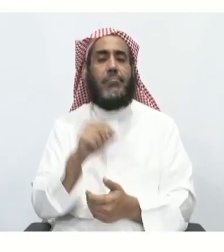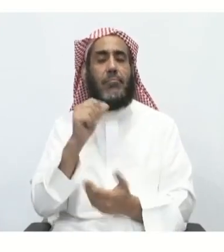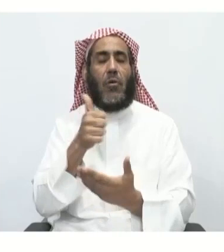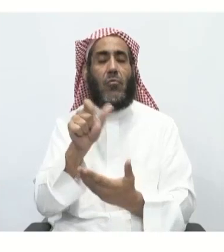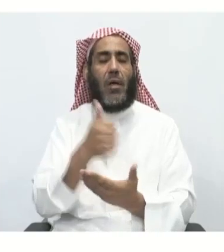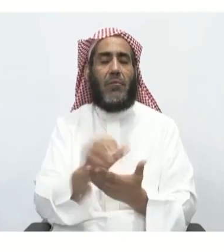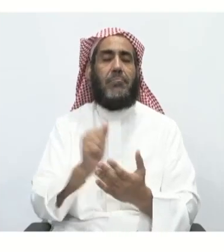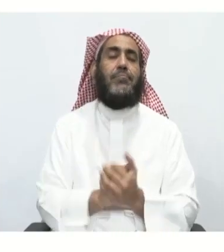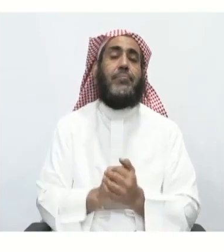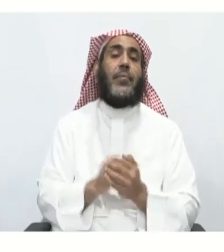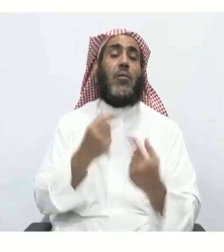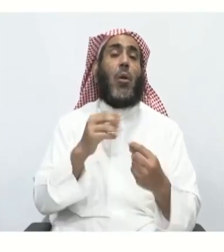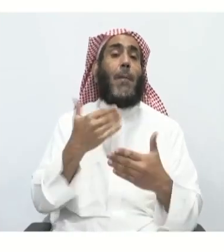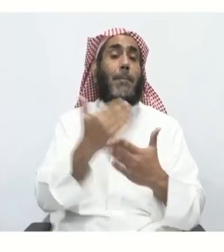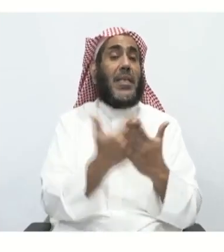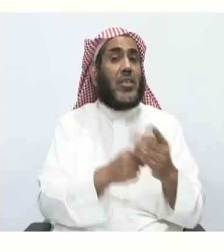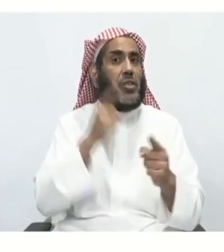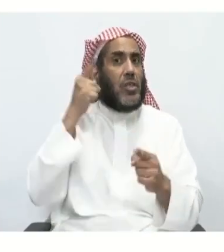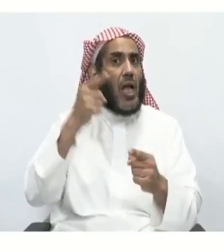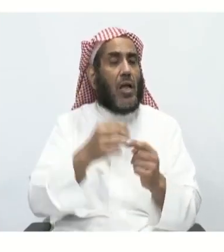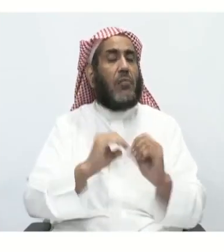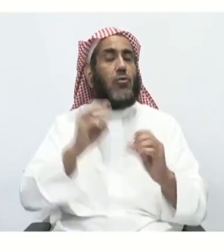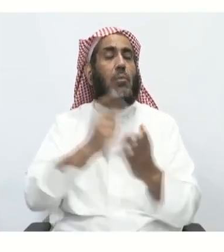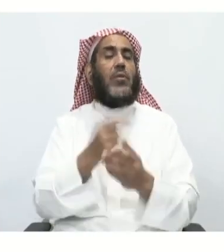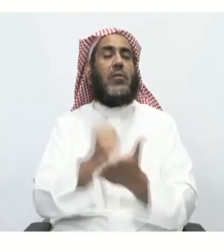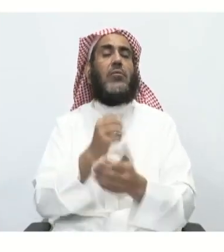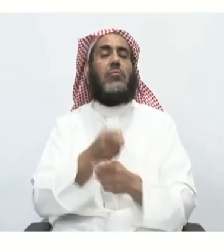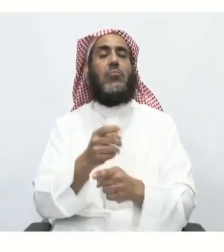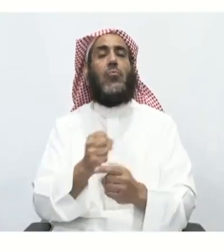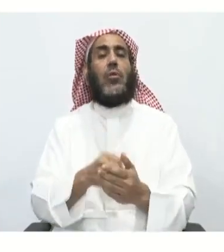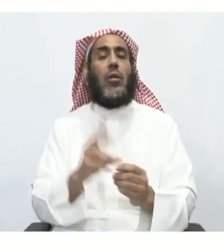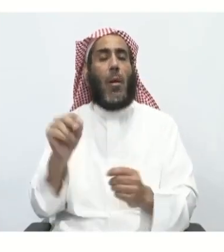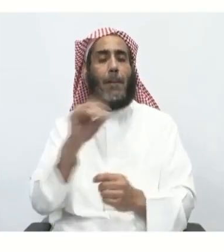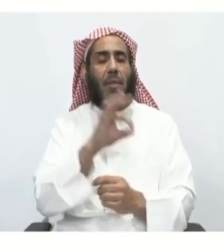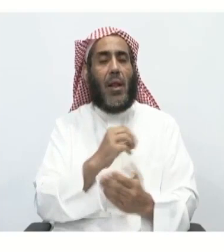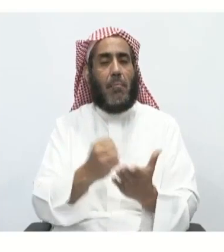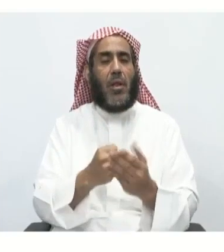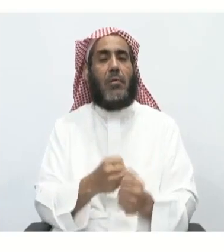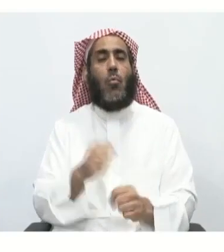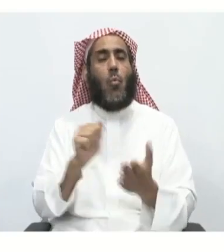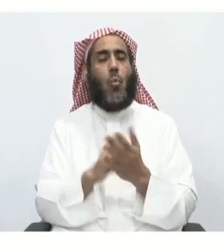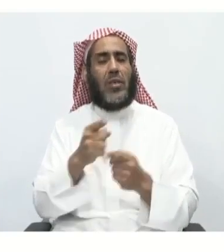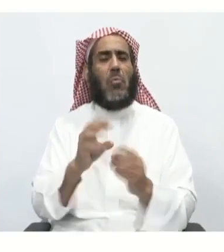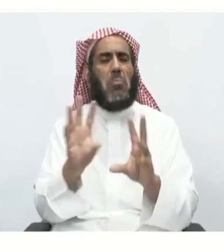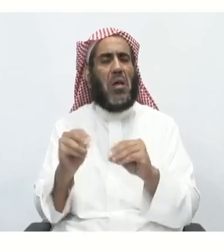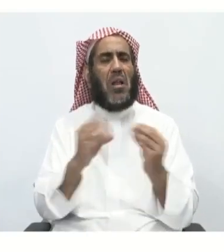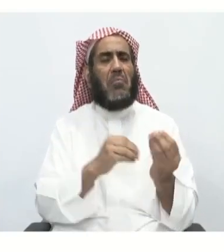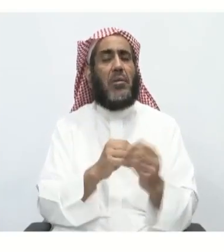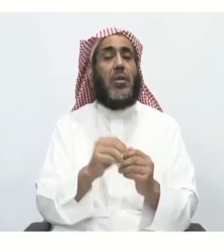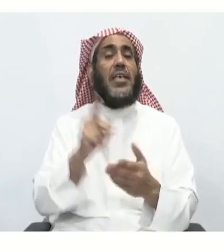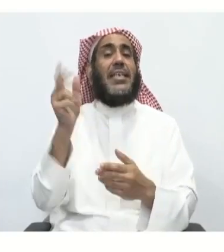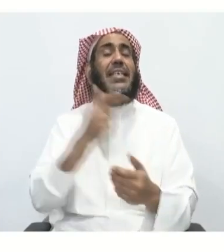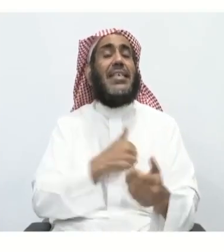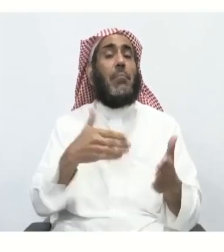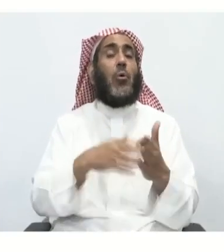هنا مثل من انشائك في جمل مفيده وهذا هو نشاط منزلي لكن سنذكر بعض الامثله لكم ايضا سريعا وبعض الامثله التي ذكرها زملاك اسم